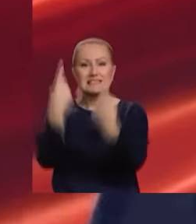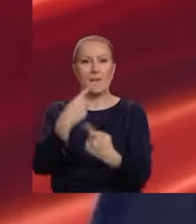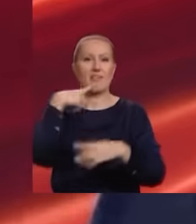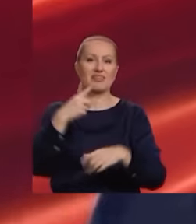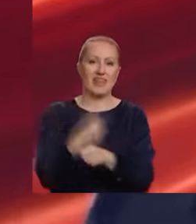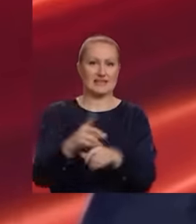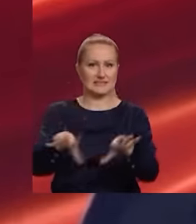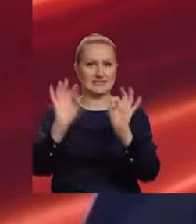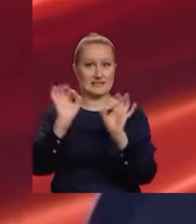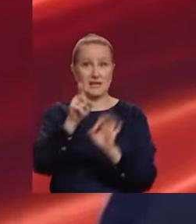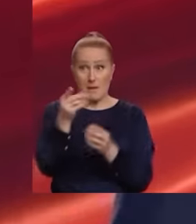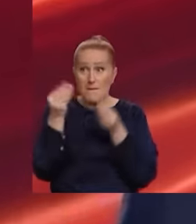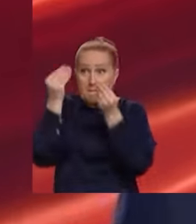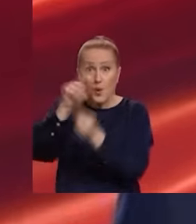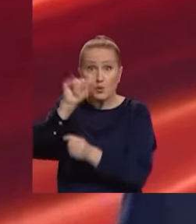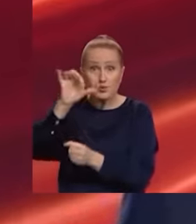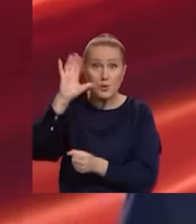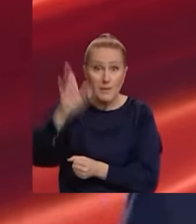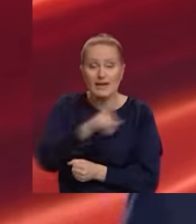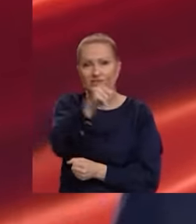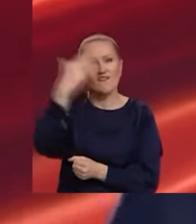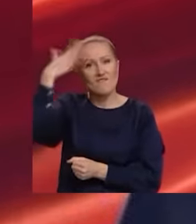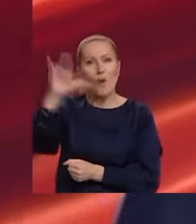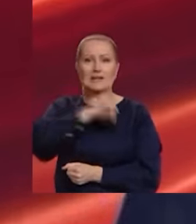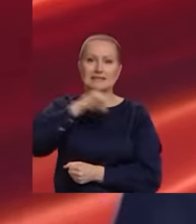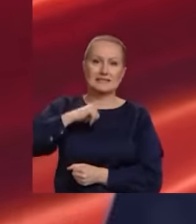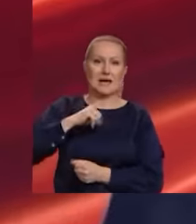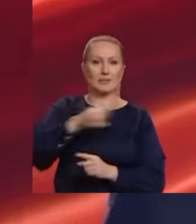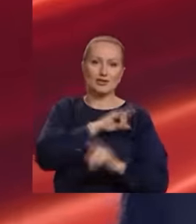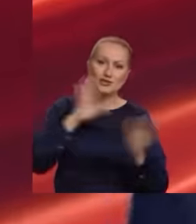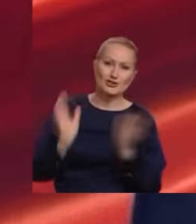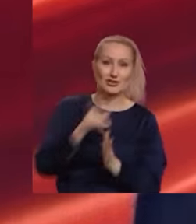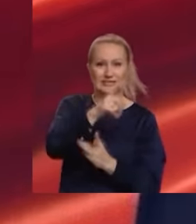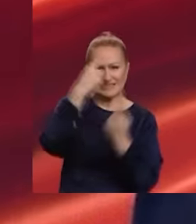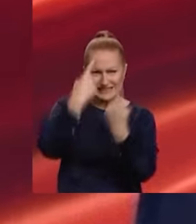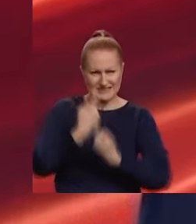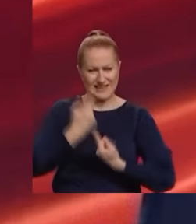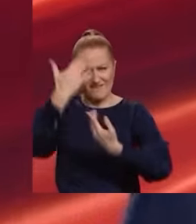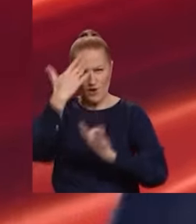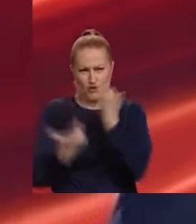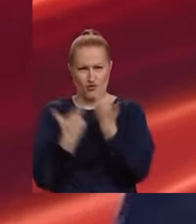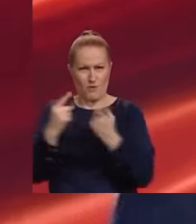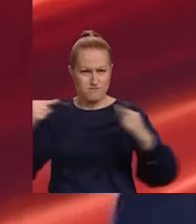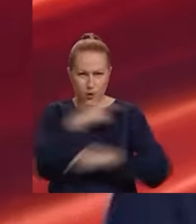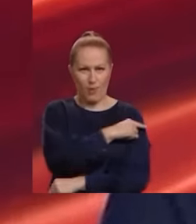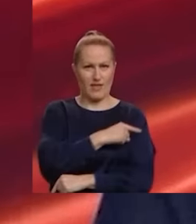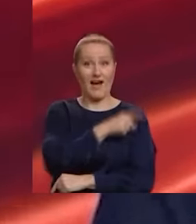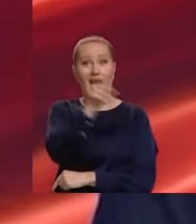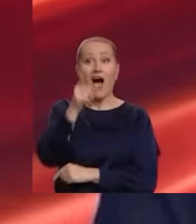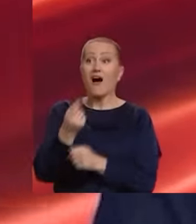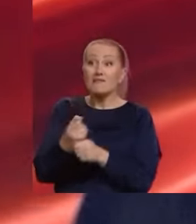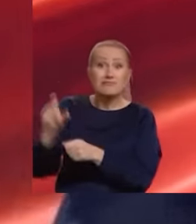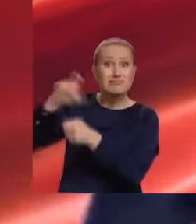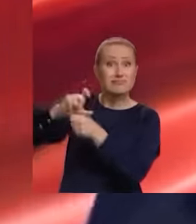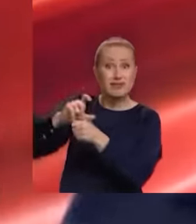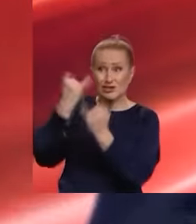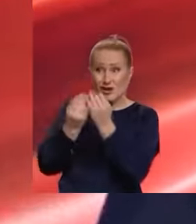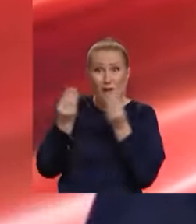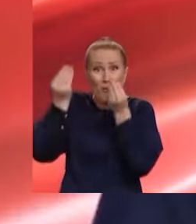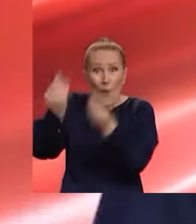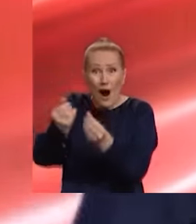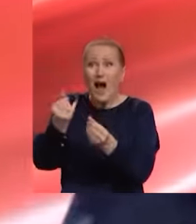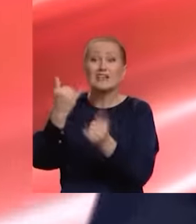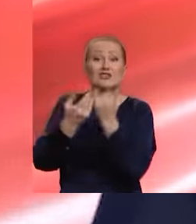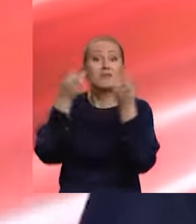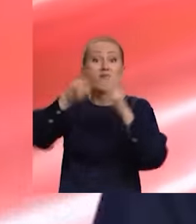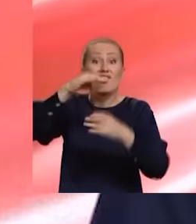ZUS? Bo mówią, że dzisiaj wolą o siebie sami zadbać. Oni są zaradni. A te składki, wysokie składki na początku prowadzenia działalności bardzo im